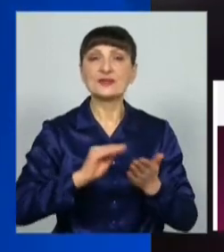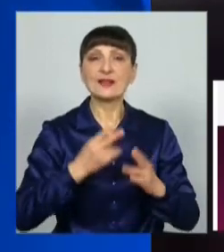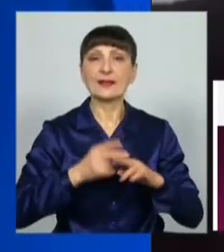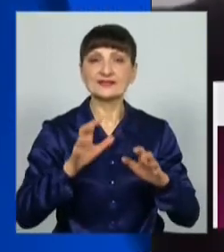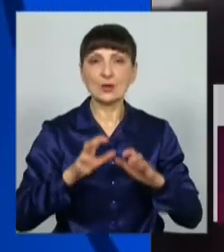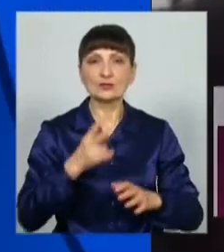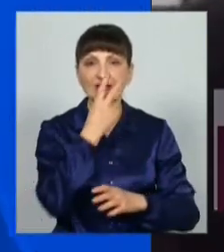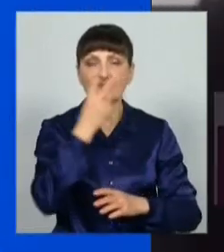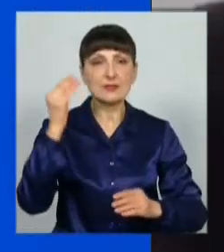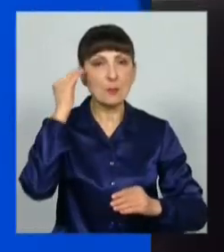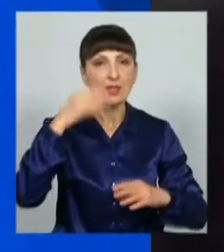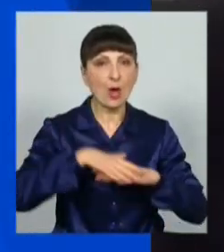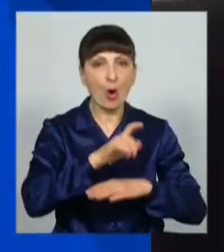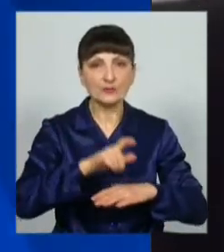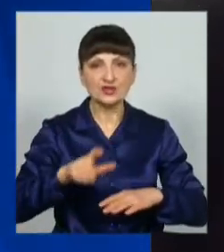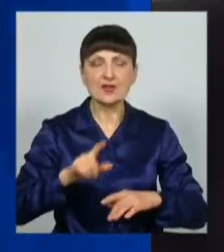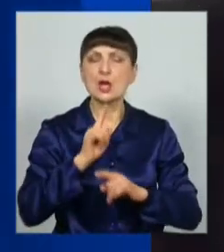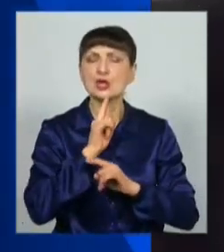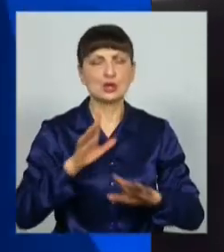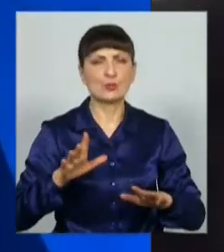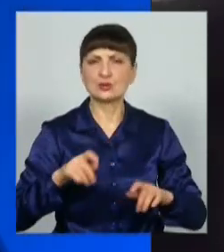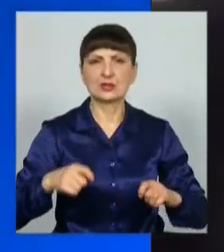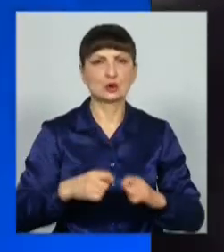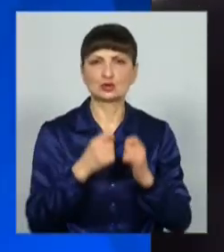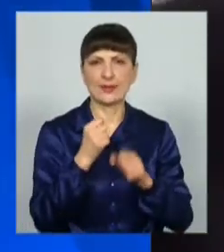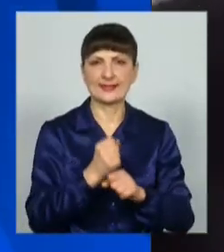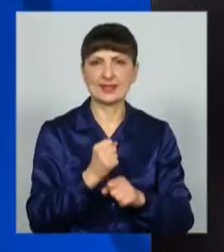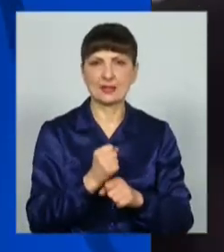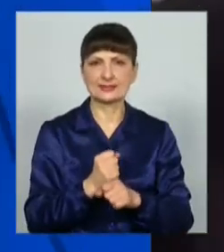видя реакцию и мнение общественности, не станут идти на такие грубейшие нарушения.